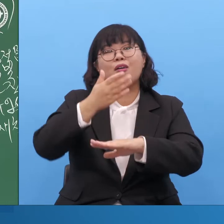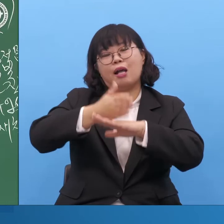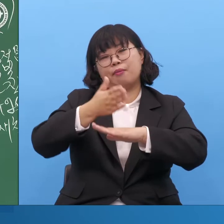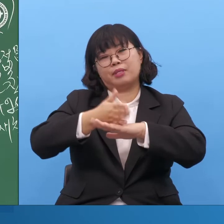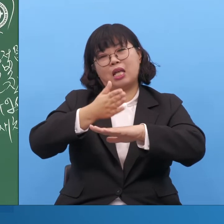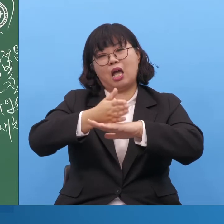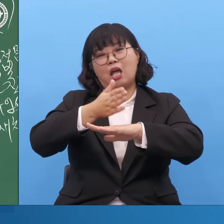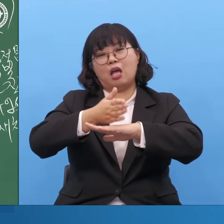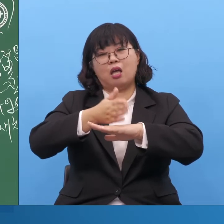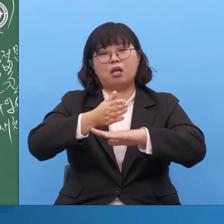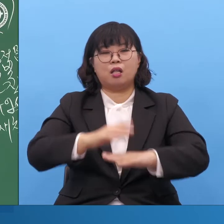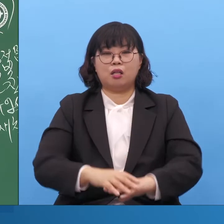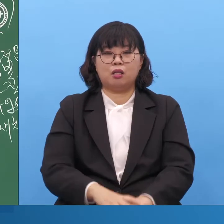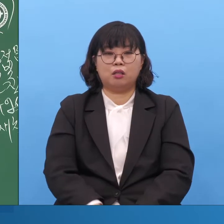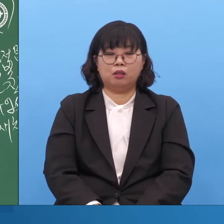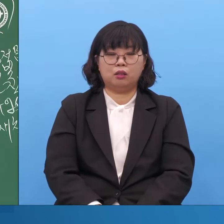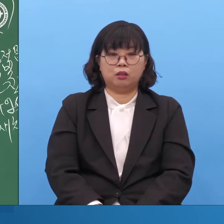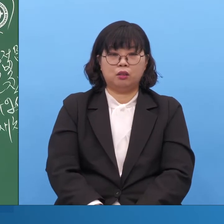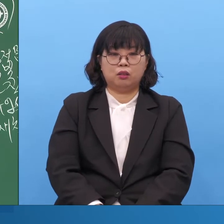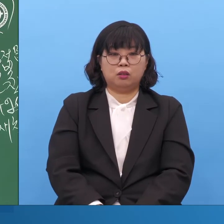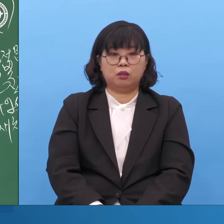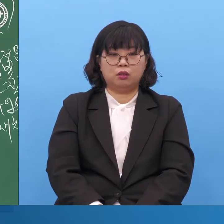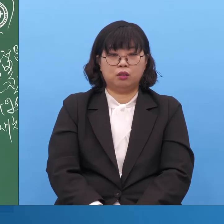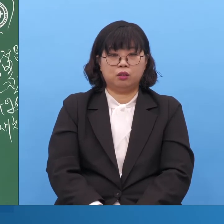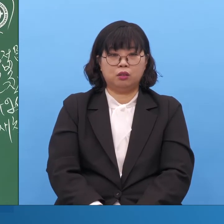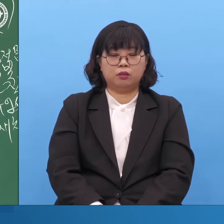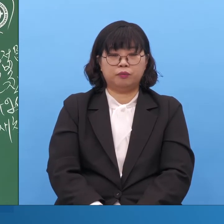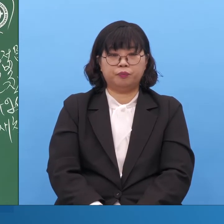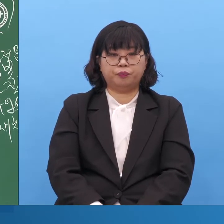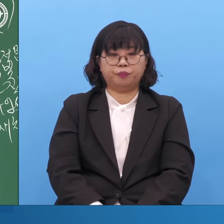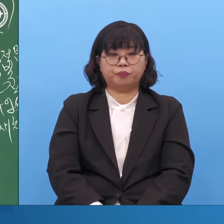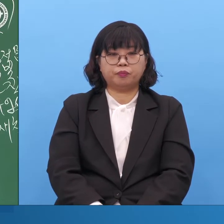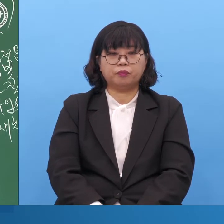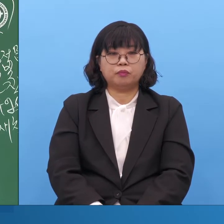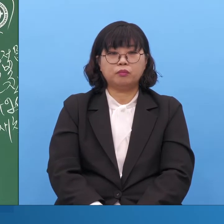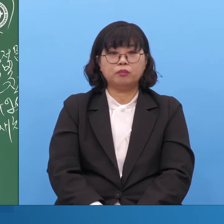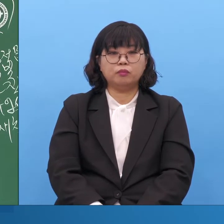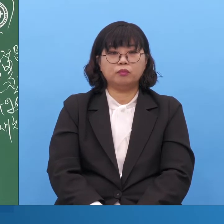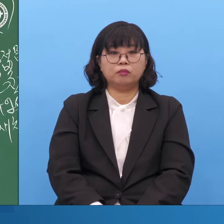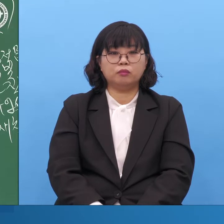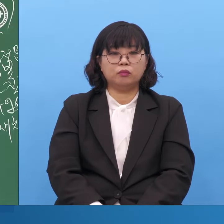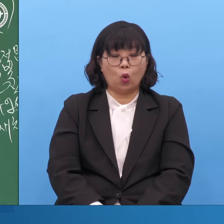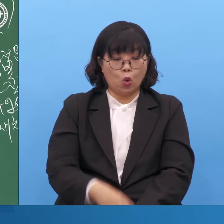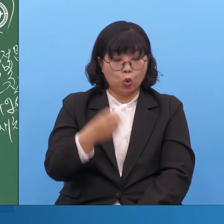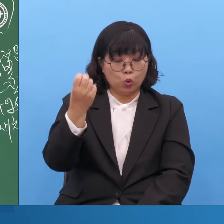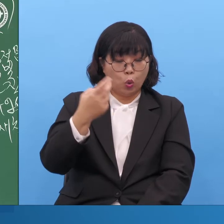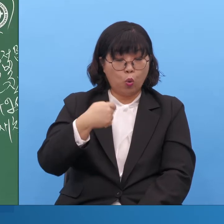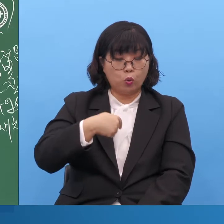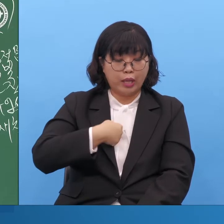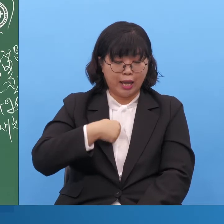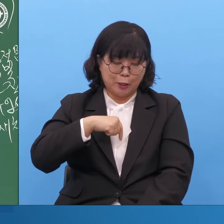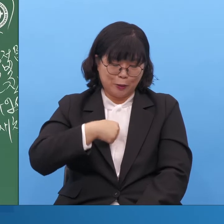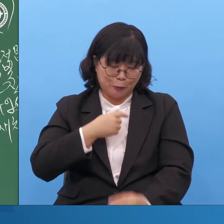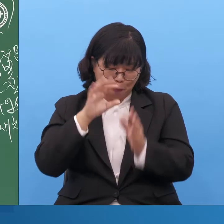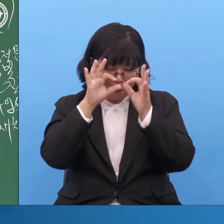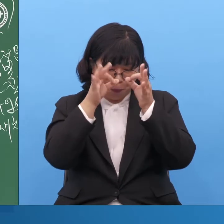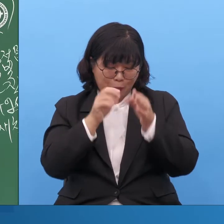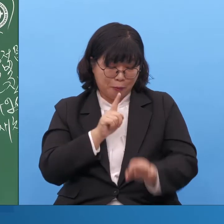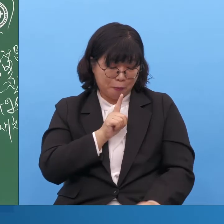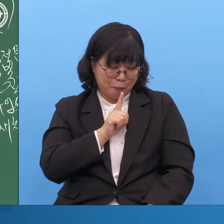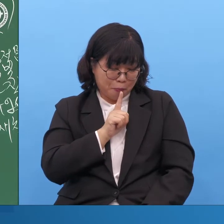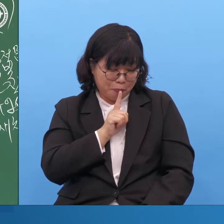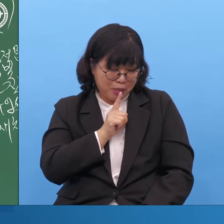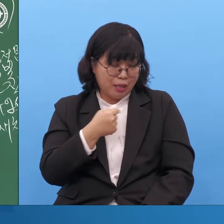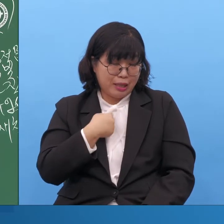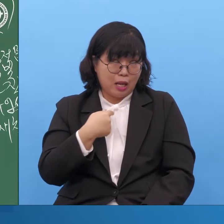고칠 수 없는 고질적인 문제 있다. 그거는요 시대적 사명. And lastly, if you happen to have a chronic problem that will not be 꼭 solved